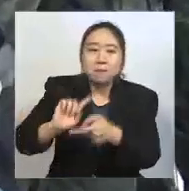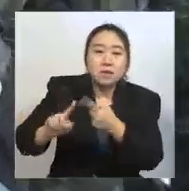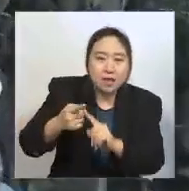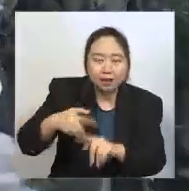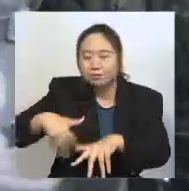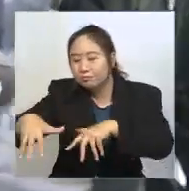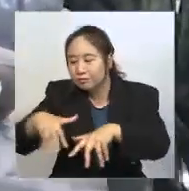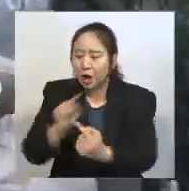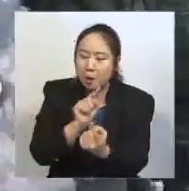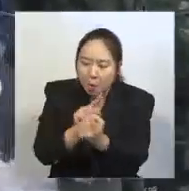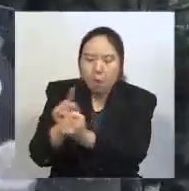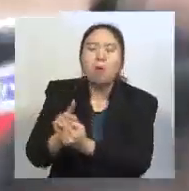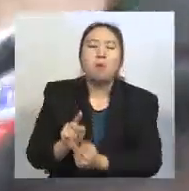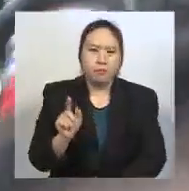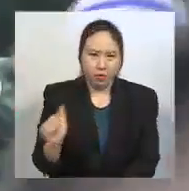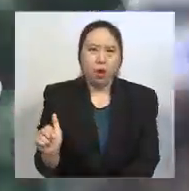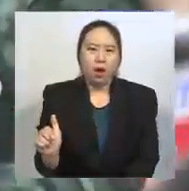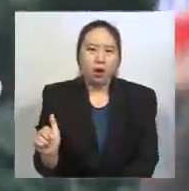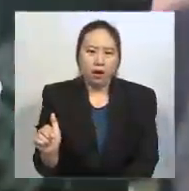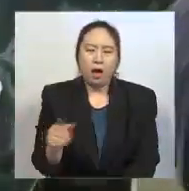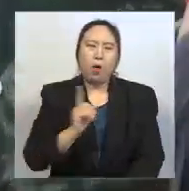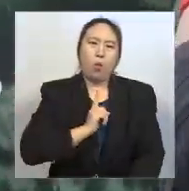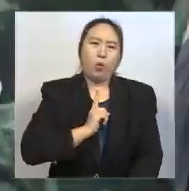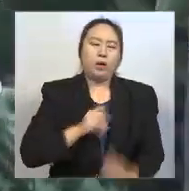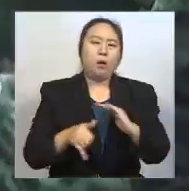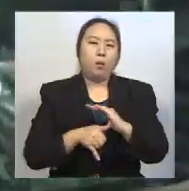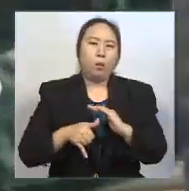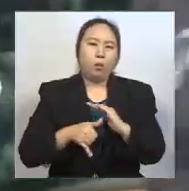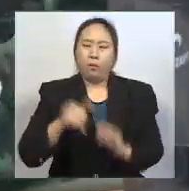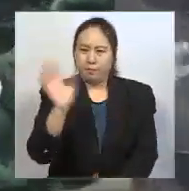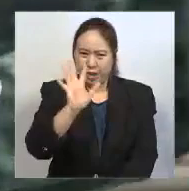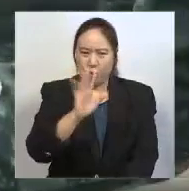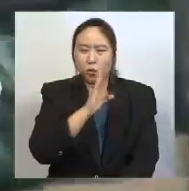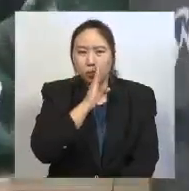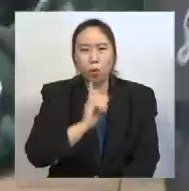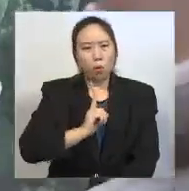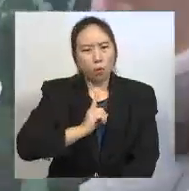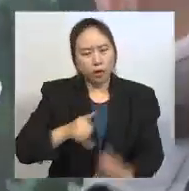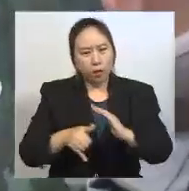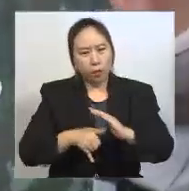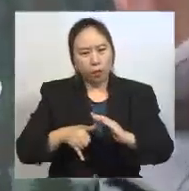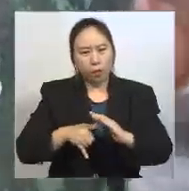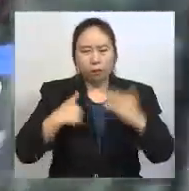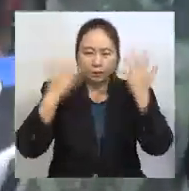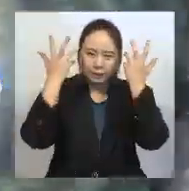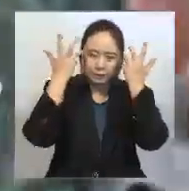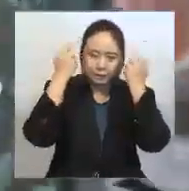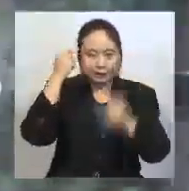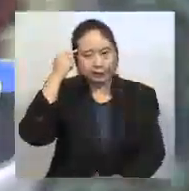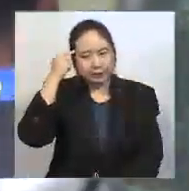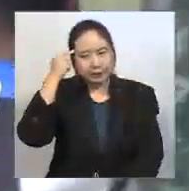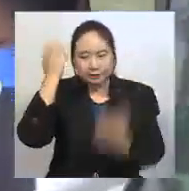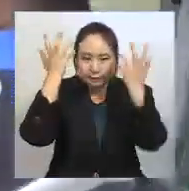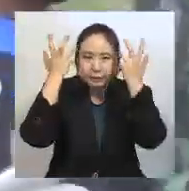บปะกับผู้คนเป็นระยะใช่ครับอย่าอยู่คนเดียวครับเพราะว่าเราอยู่นานๆถ้าอยู่คนเดียวเนี่ยก็จะเกิดภาวะคิดเกิดภาวะ